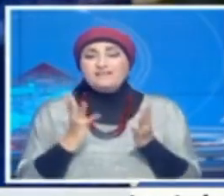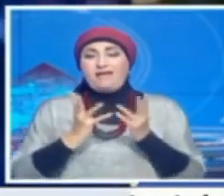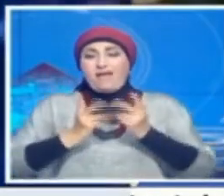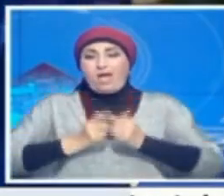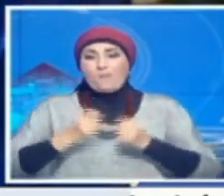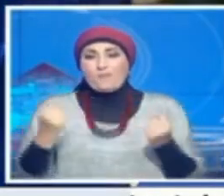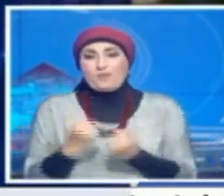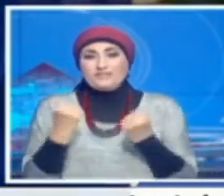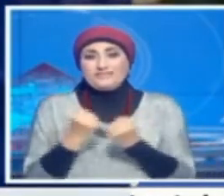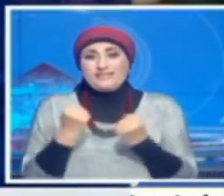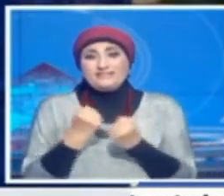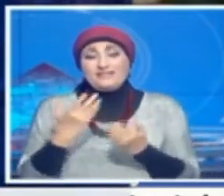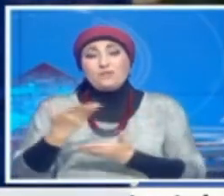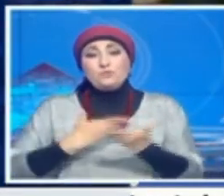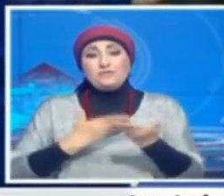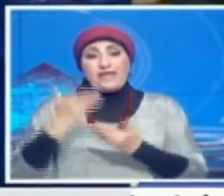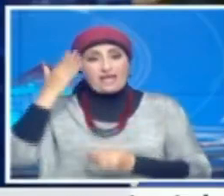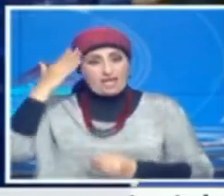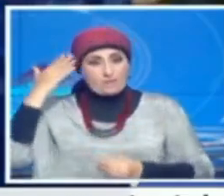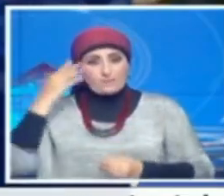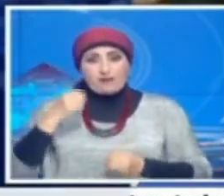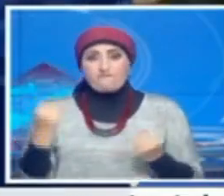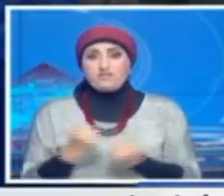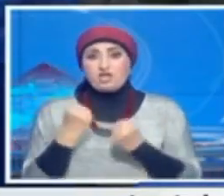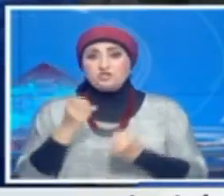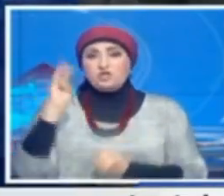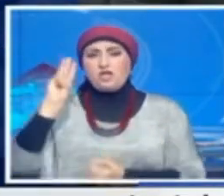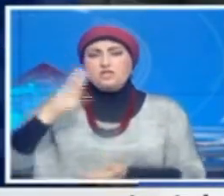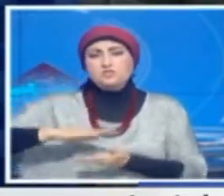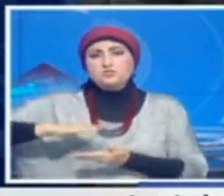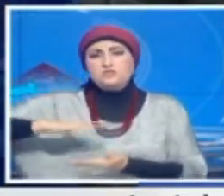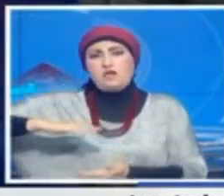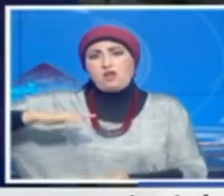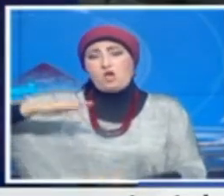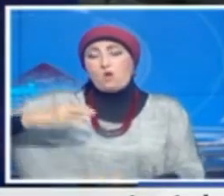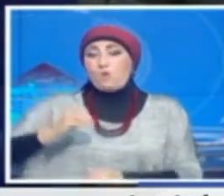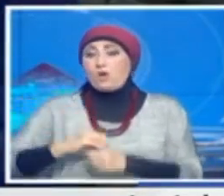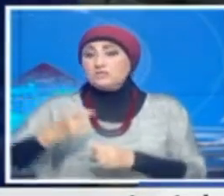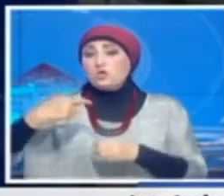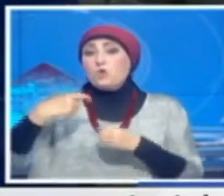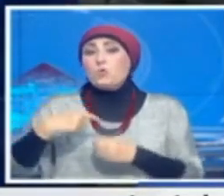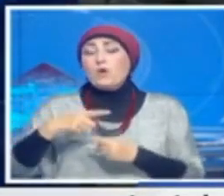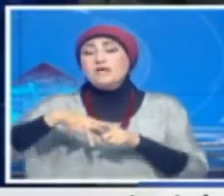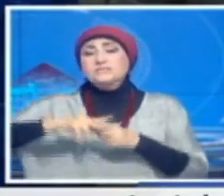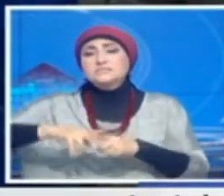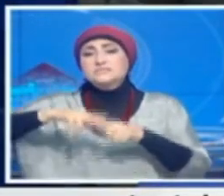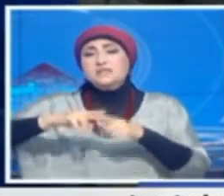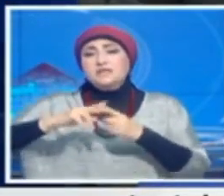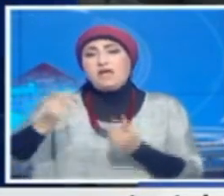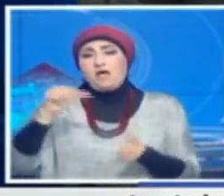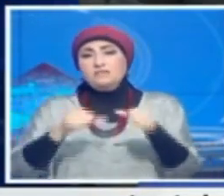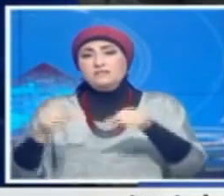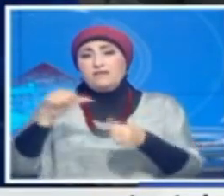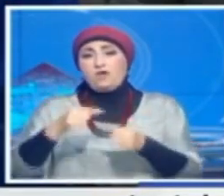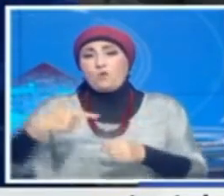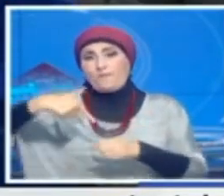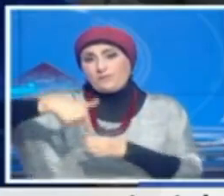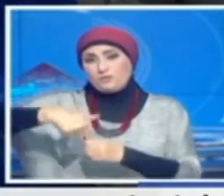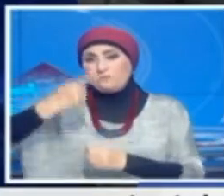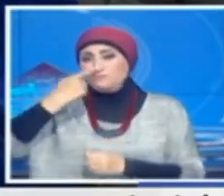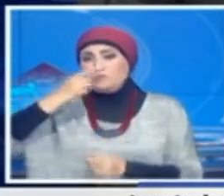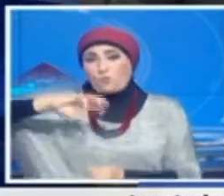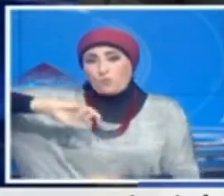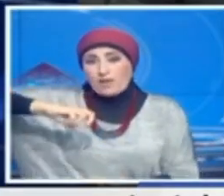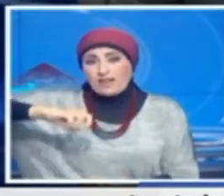بين البلدين في مجال تدريب وتبادل الخبرات في أنشطة الثروات المعدنية والصناعات البتروكيماوية